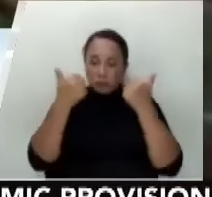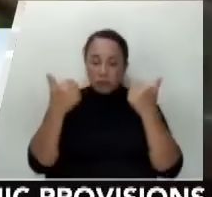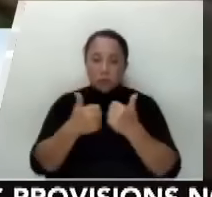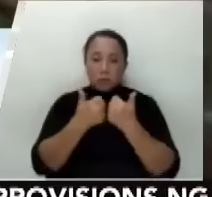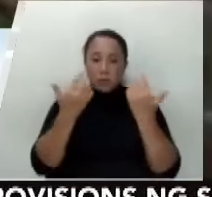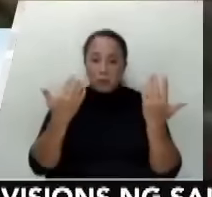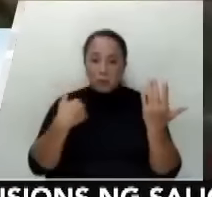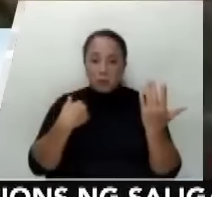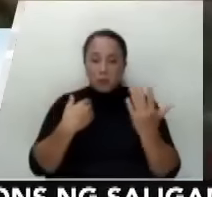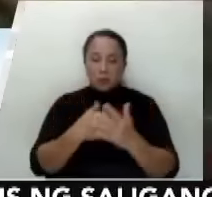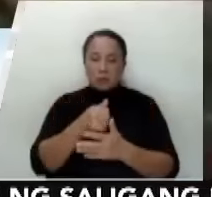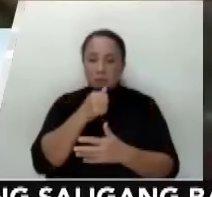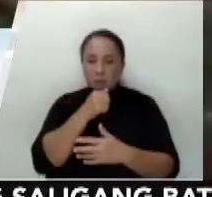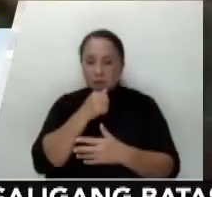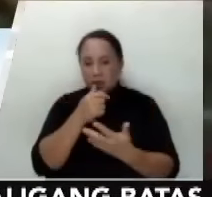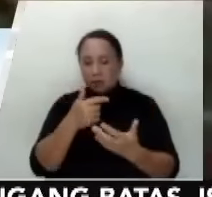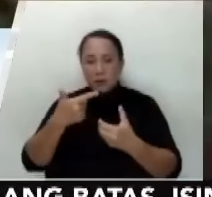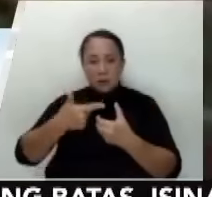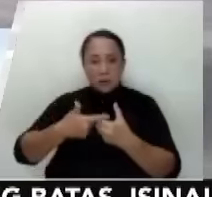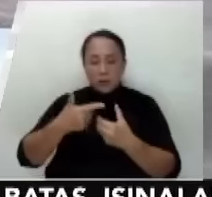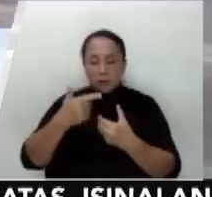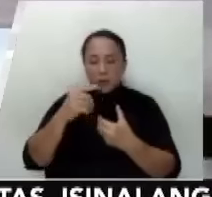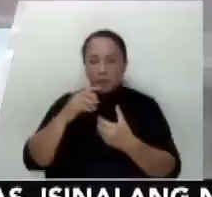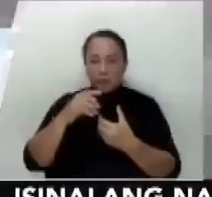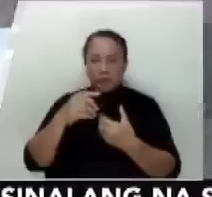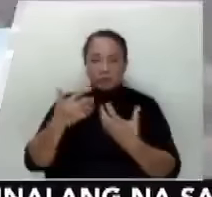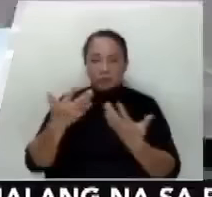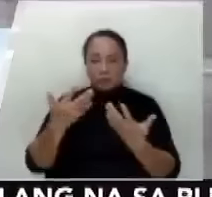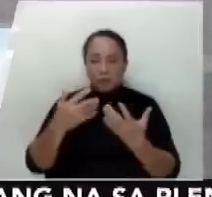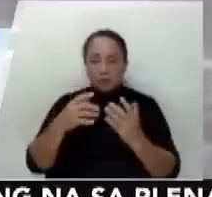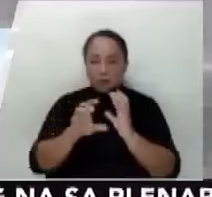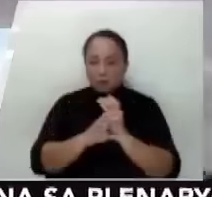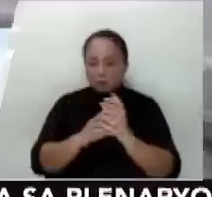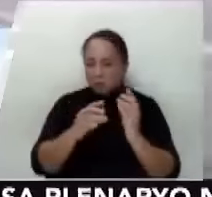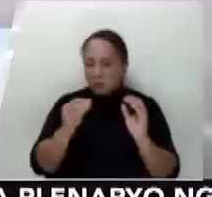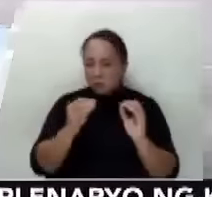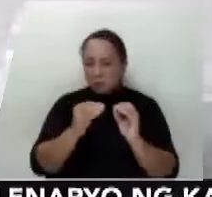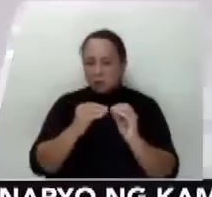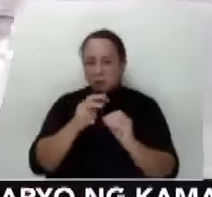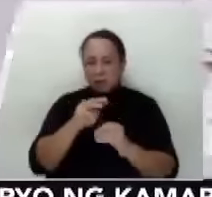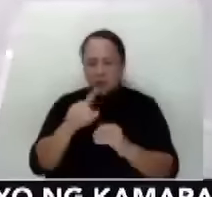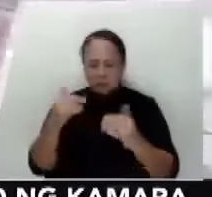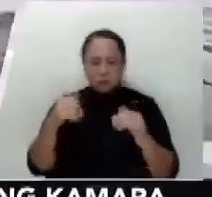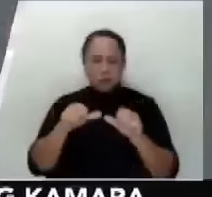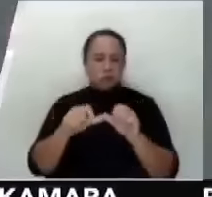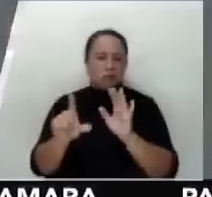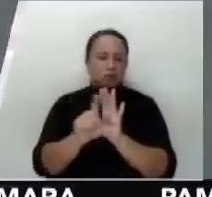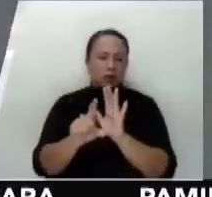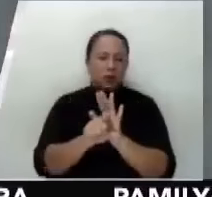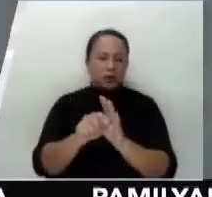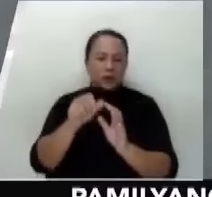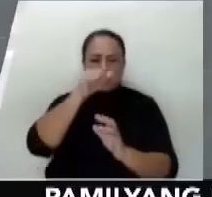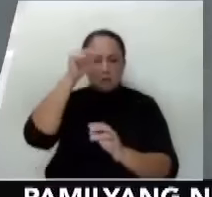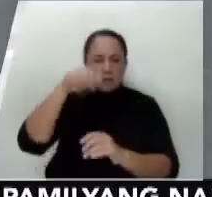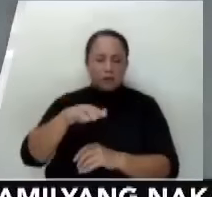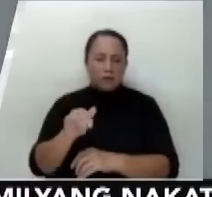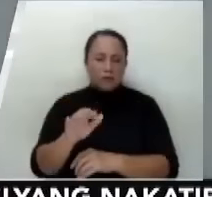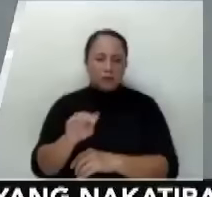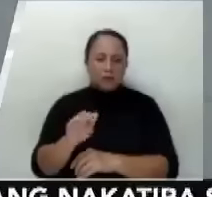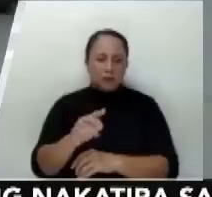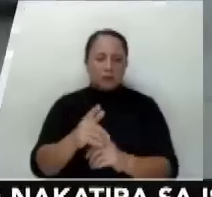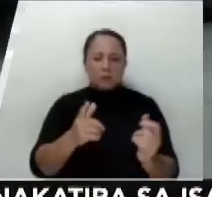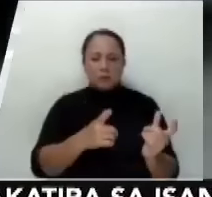private four-wheeled cars, it's so much more. Git ng MMDA, tuloy na ang ban sa April 15 na pagpapatupad lamang ng